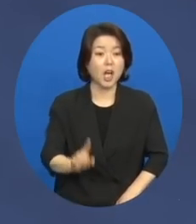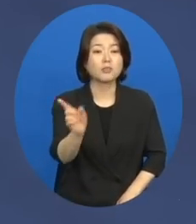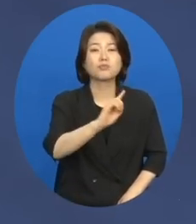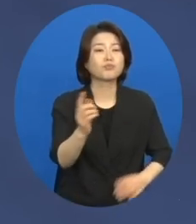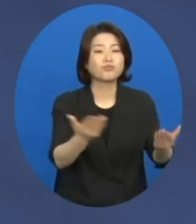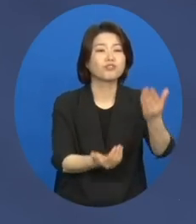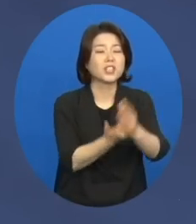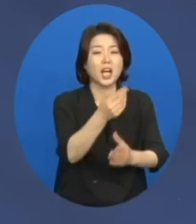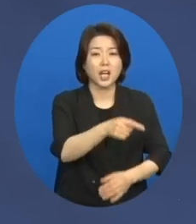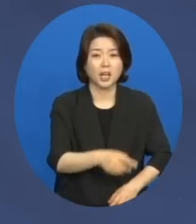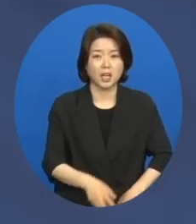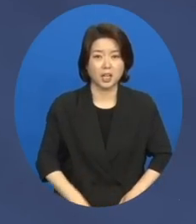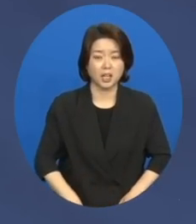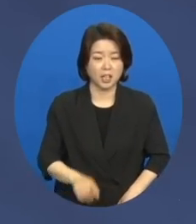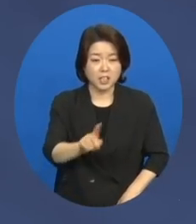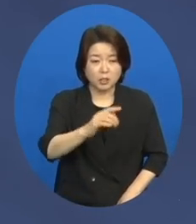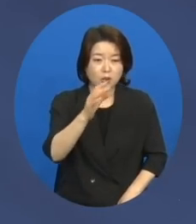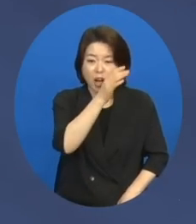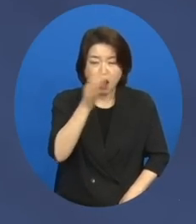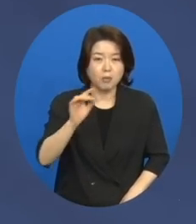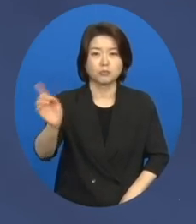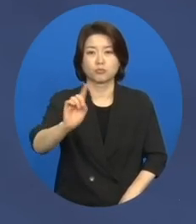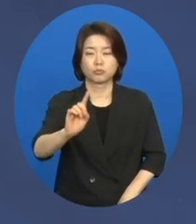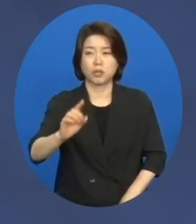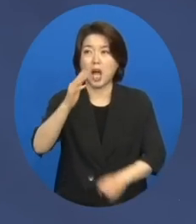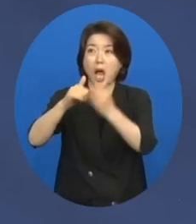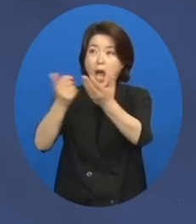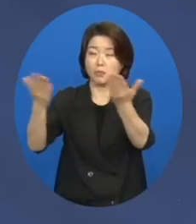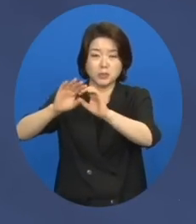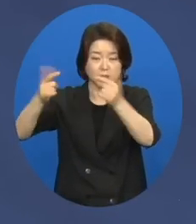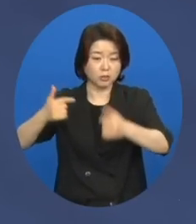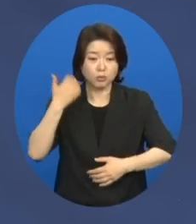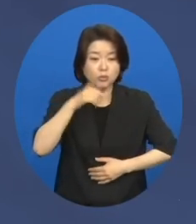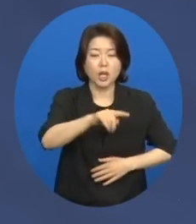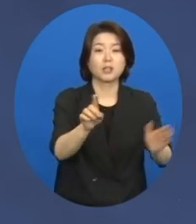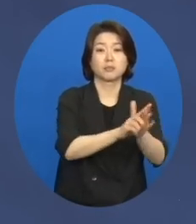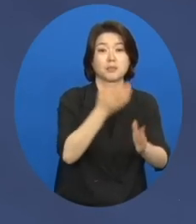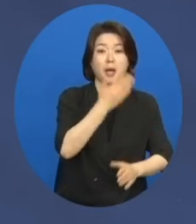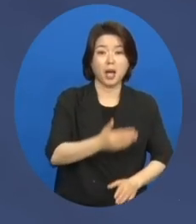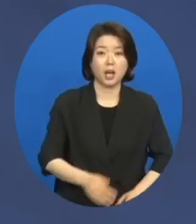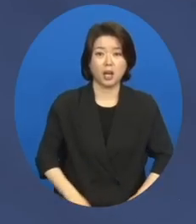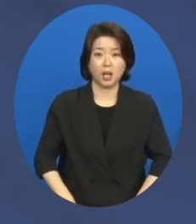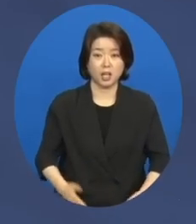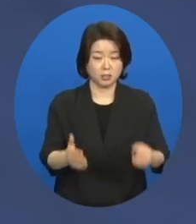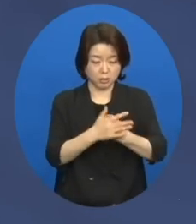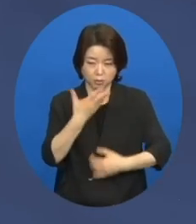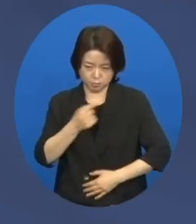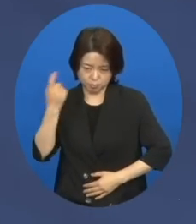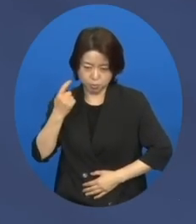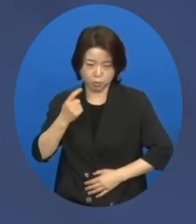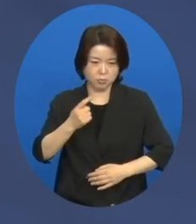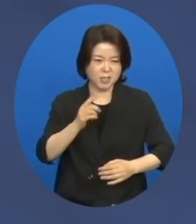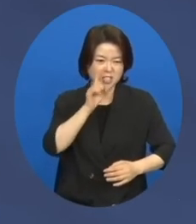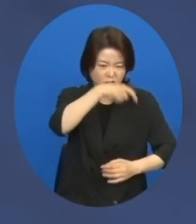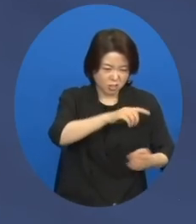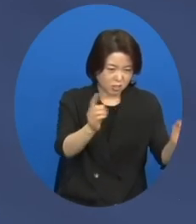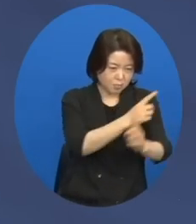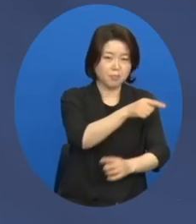일어낼 건가? 누가 이걸 감히 하나님이 하시는 일 아니고 누가 이걸 믿을 수 있겠냐 말이에요. 그러니까 복음을 자꾸 변질시키는